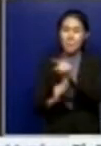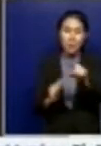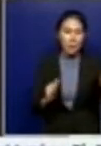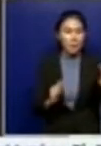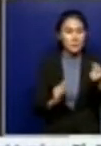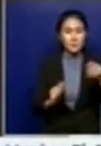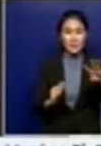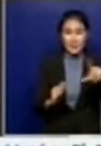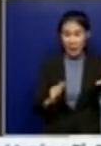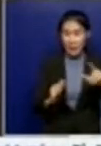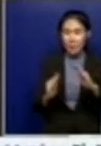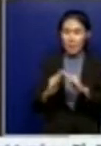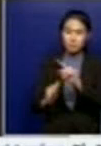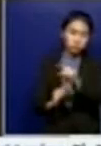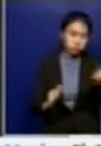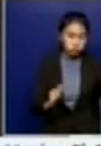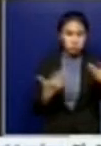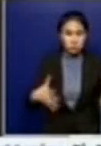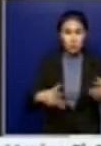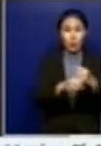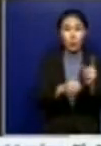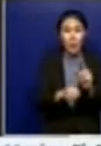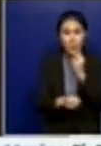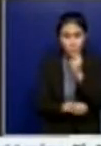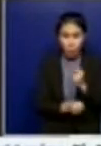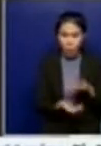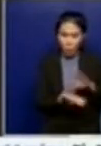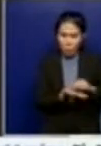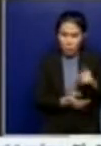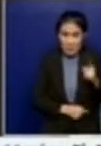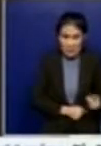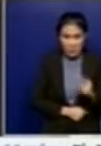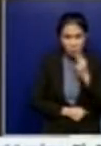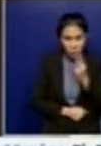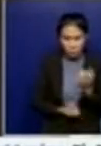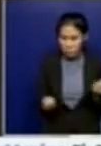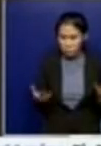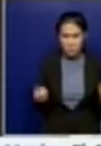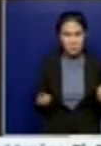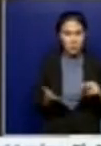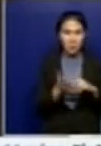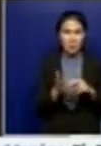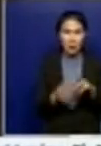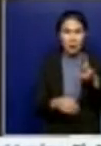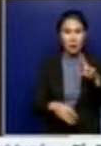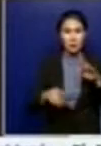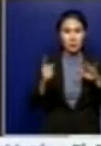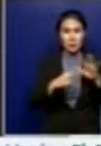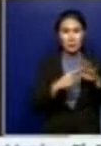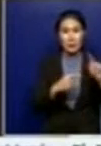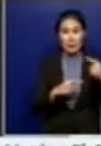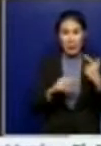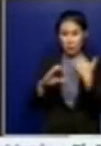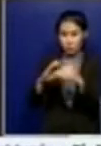เรือนนะฮะแต่ก็ปรากฏว่าในข้อเท็จจริงนะปรากฏว่าไม่มีการส่งนะร่างรัฐธรรมนูญนะ